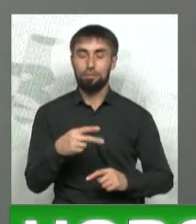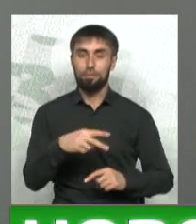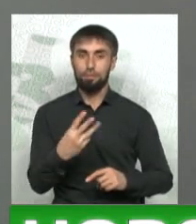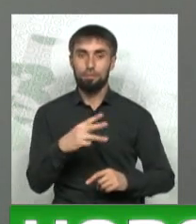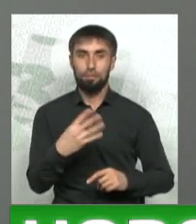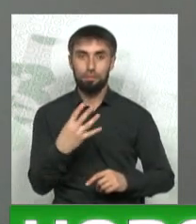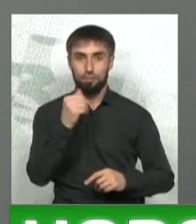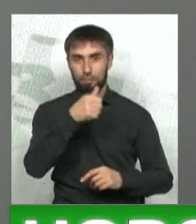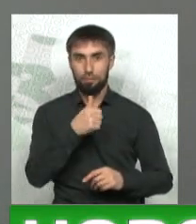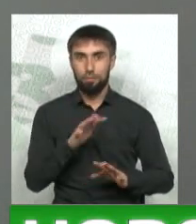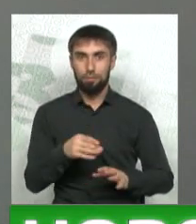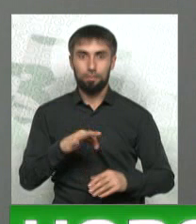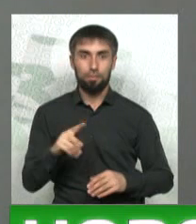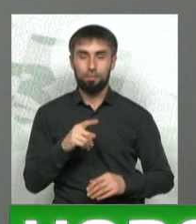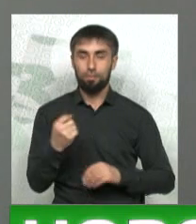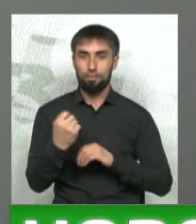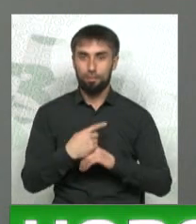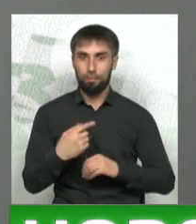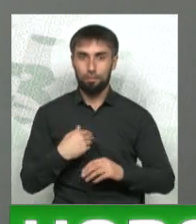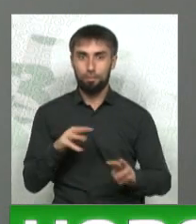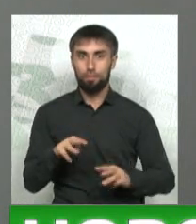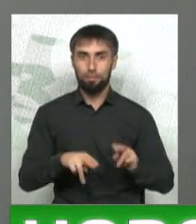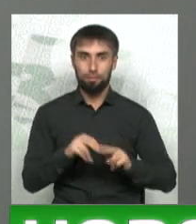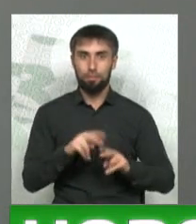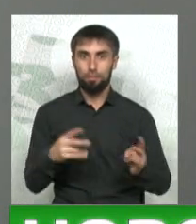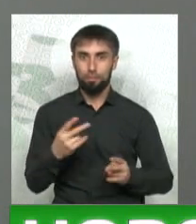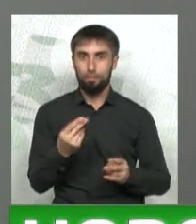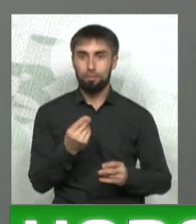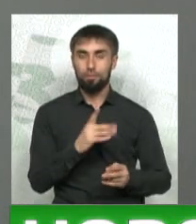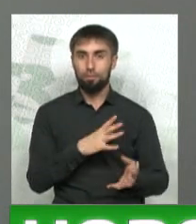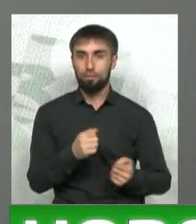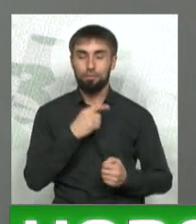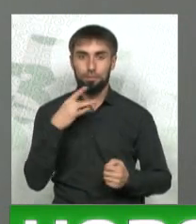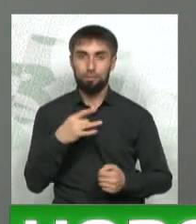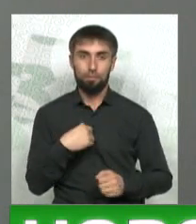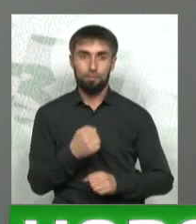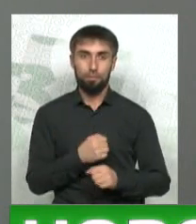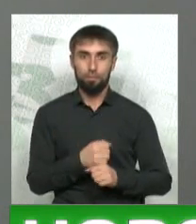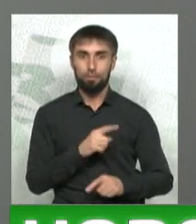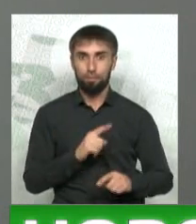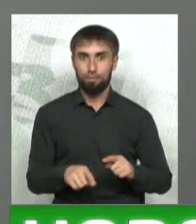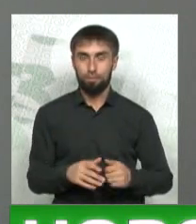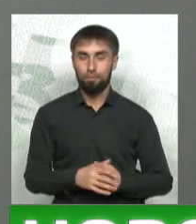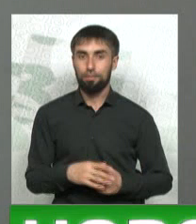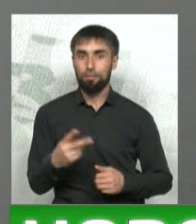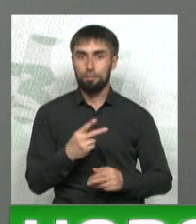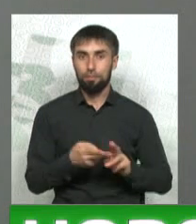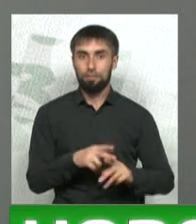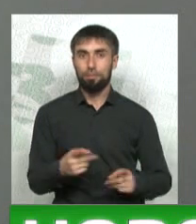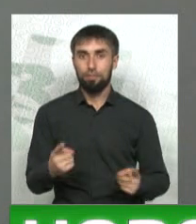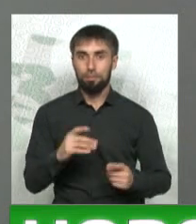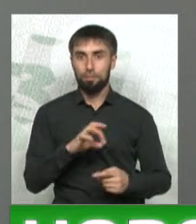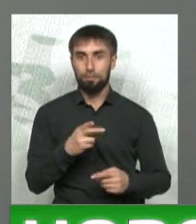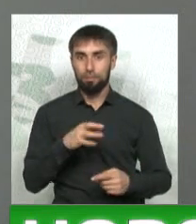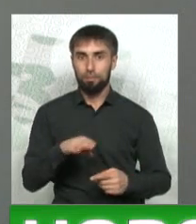2023-2024 год. То есть то, что заказывает нам Минстрой, необходимые деньги, чтобы получить республику, мы это делаем быстро. Второе, это крупный объект,